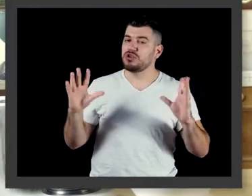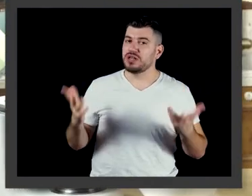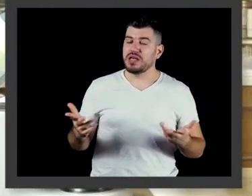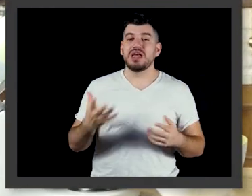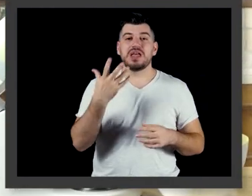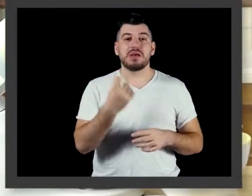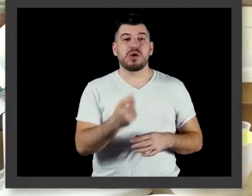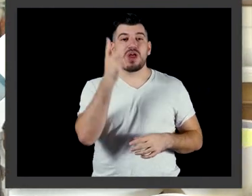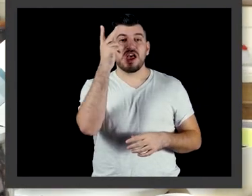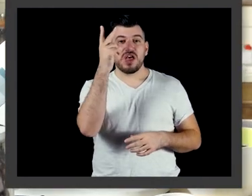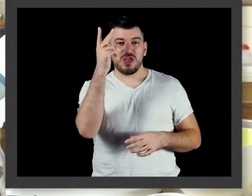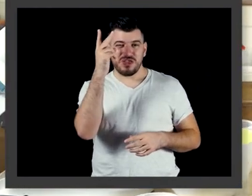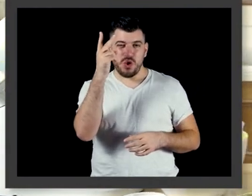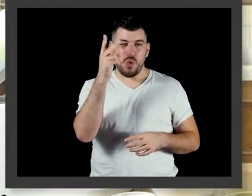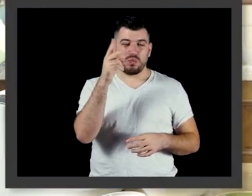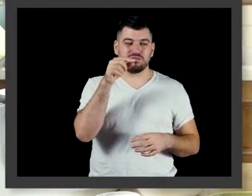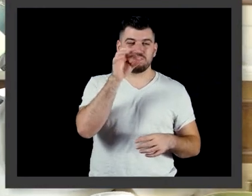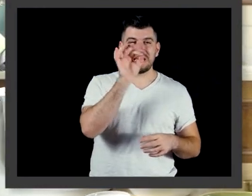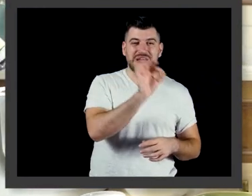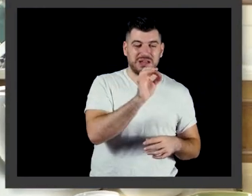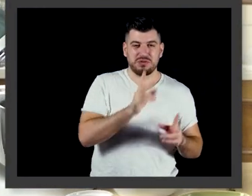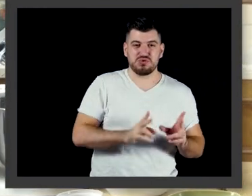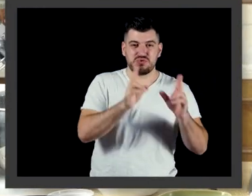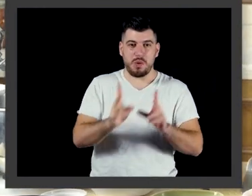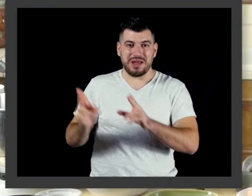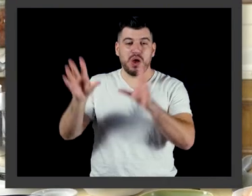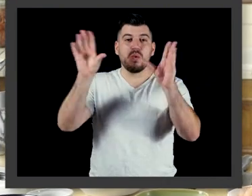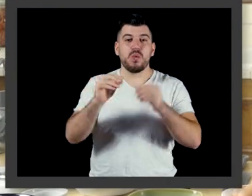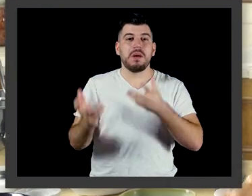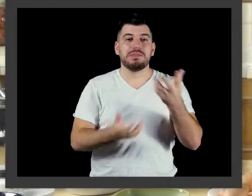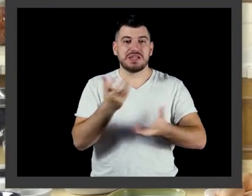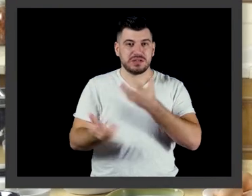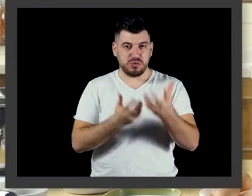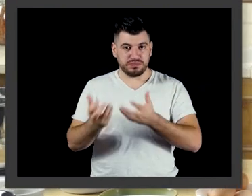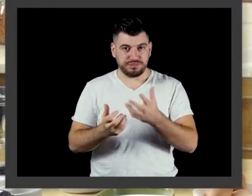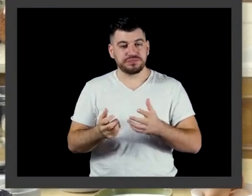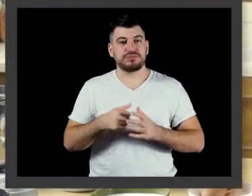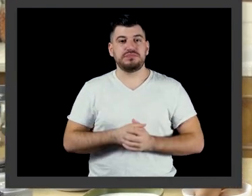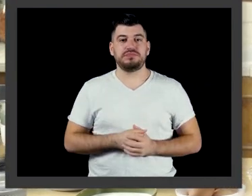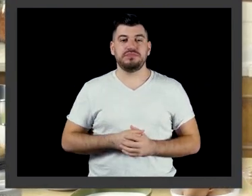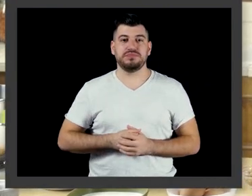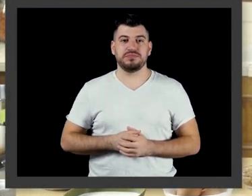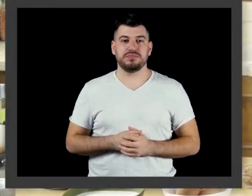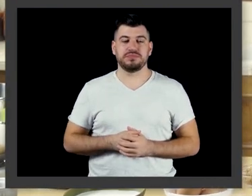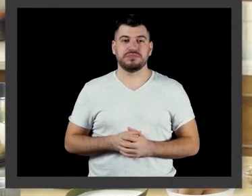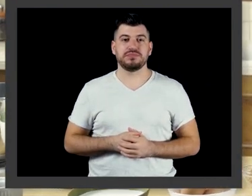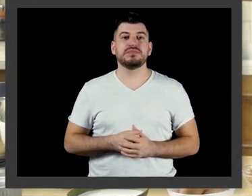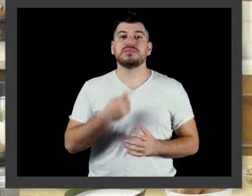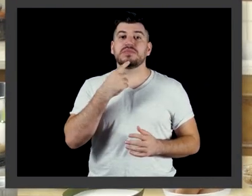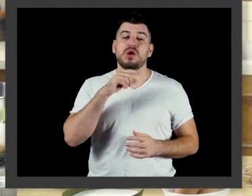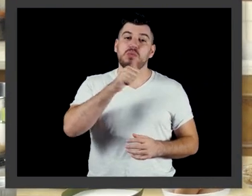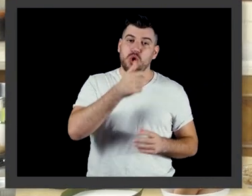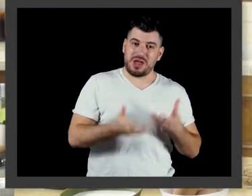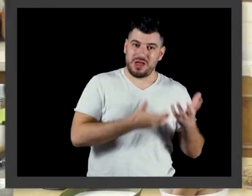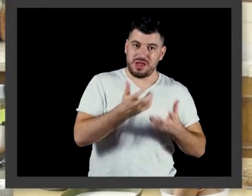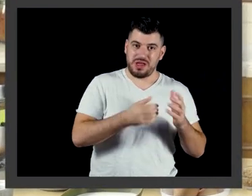στάδια στο ψήσιμο. Χρειάζεται πρώτα να ψήσουμε το φύλλο από μόνο του, όπως κάνουμε κανονικά στα σιροπιαστά και συνέχεια να βάλουμε όλη τη γέμιση. Που η γέμιση θα τη